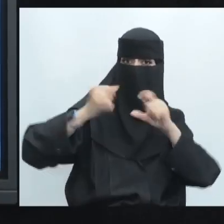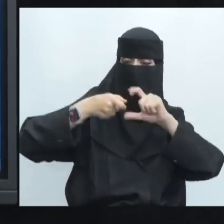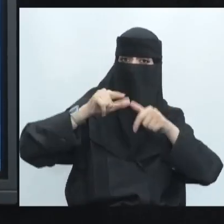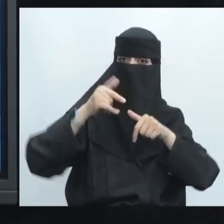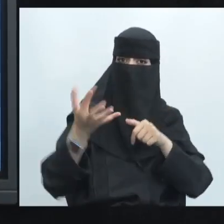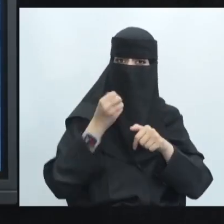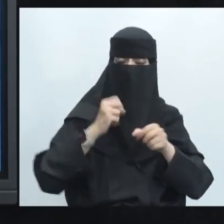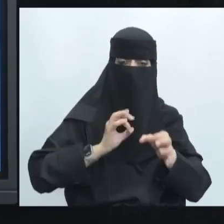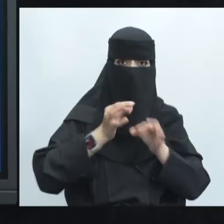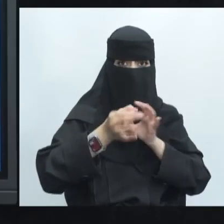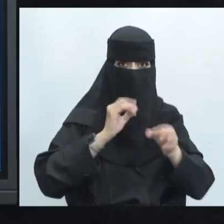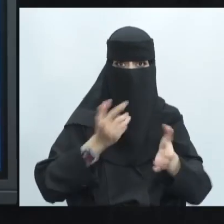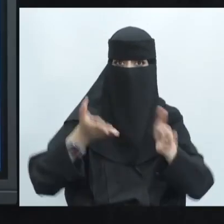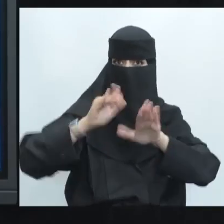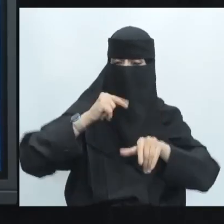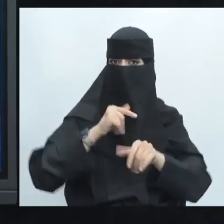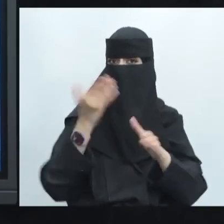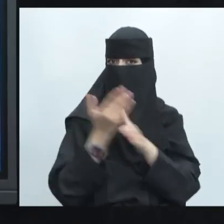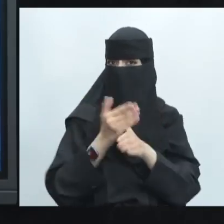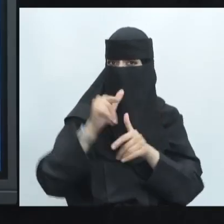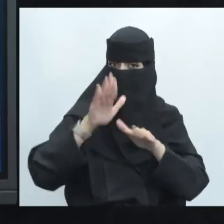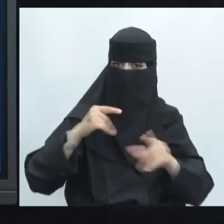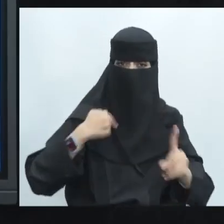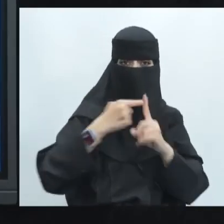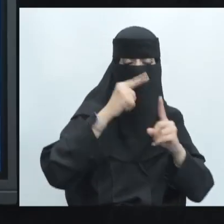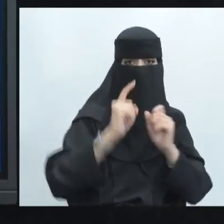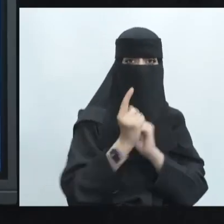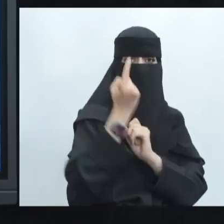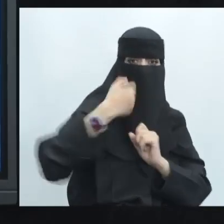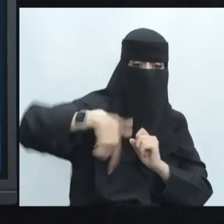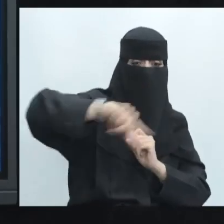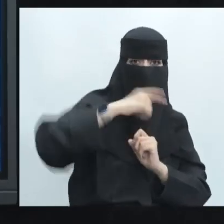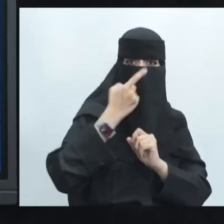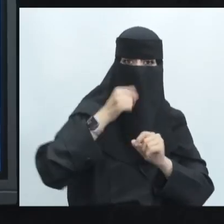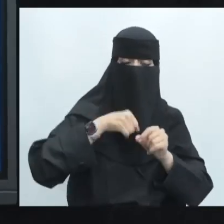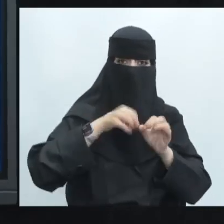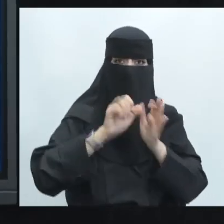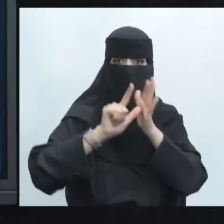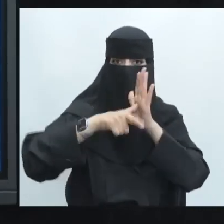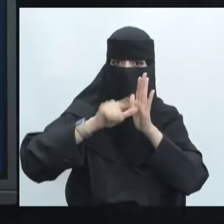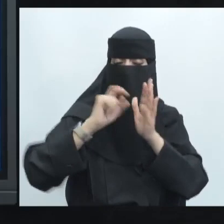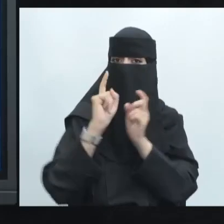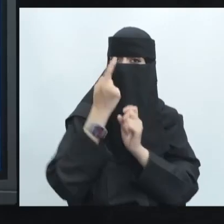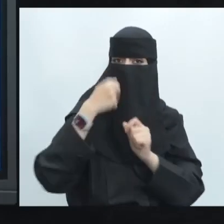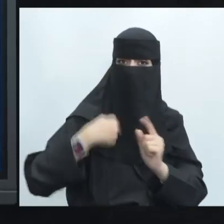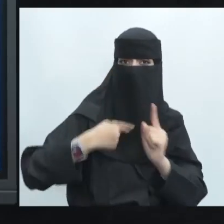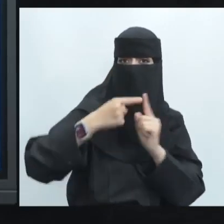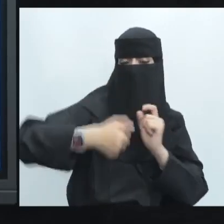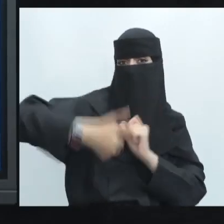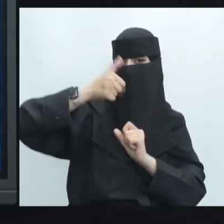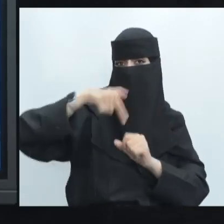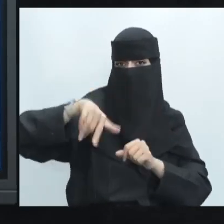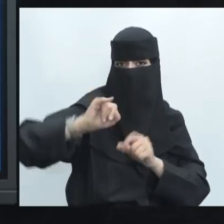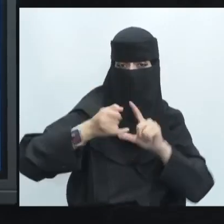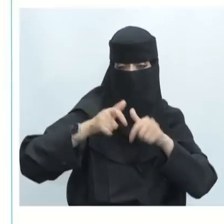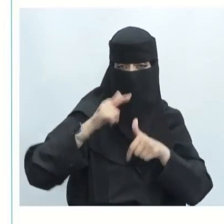التنسيق بشكل اكبر لكي تكون الاهداف واحده وكذلك الخطط واحده لكي نحقق اهداف